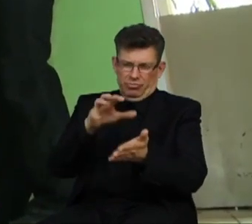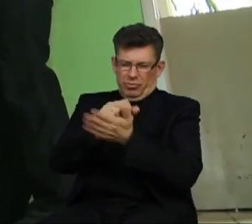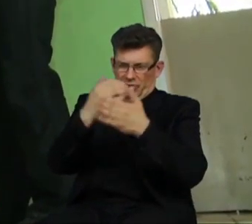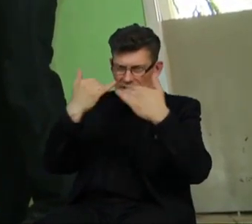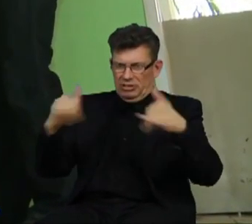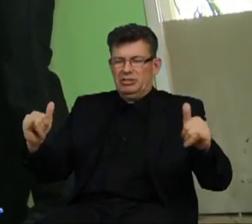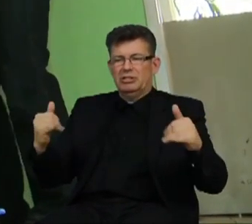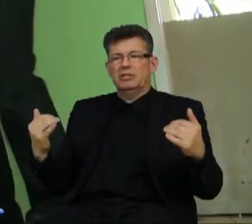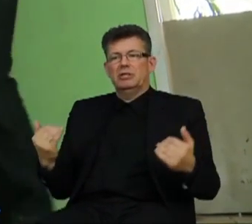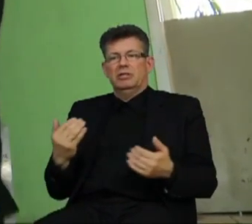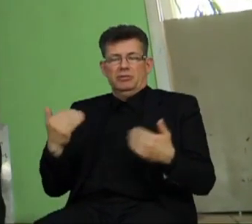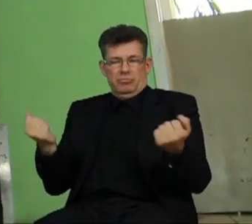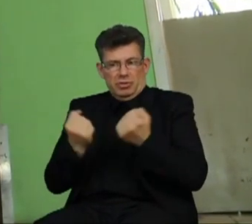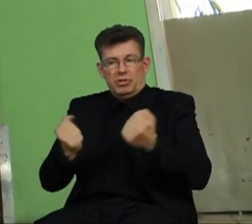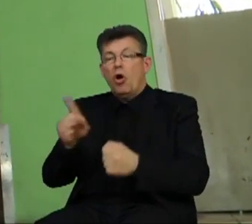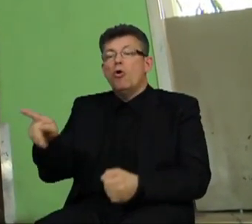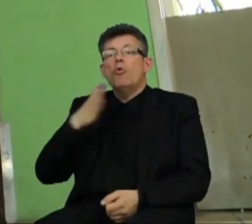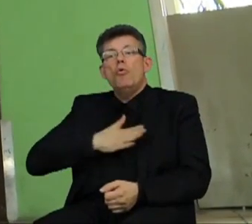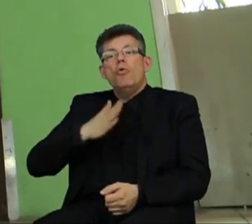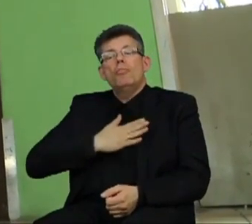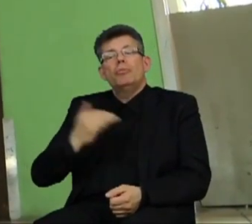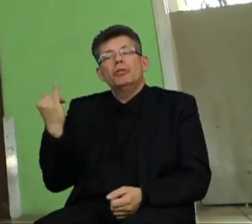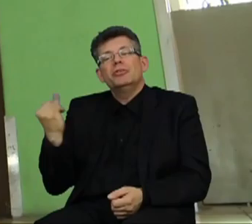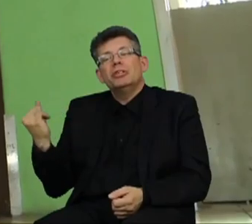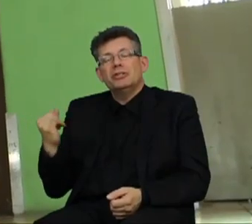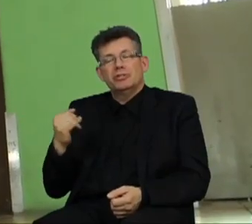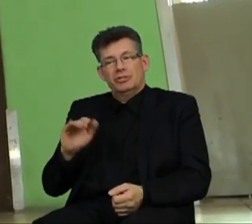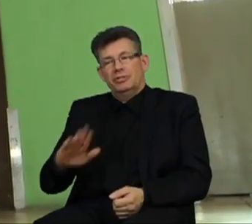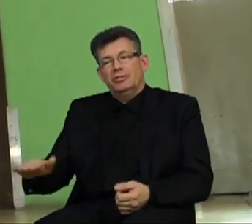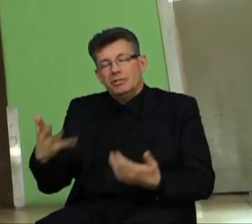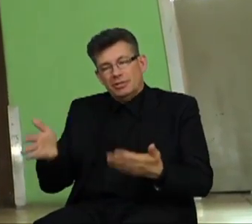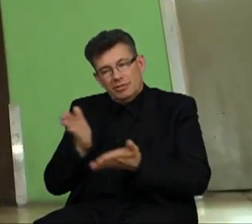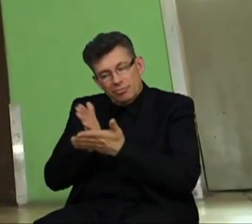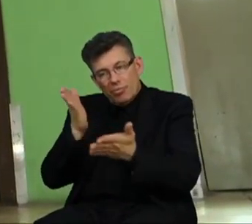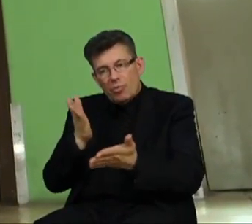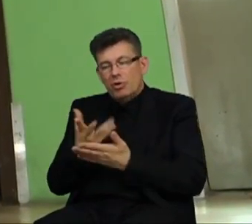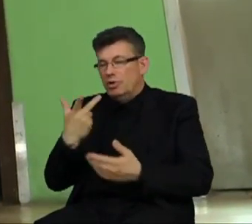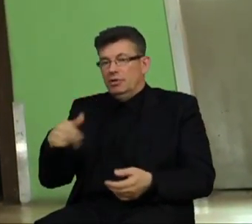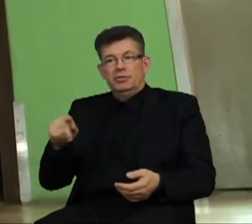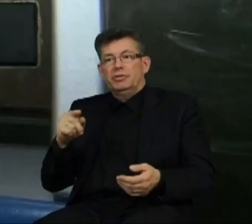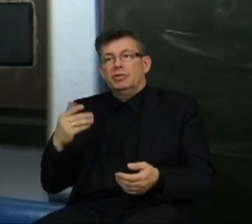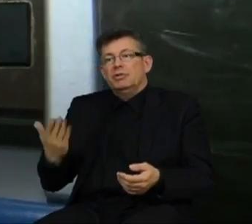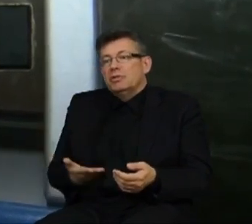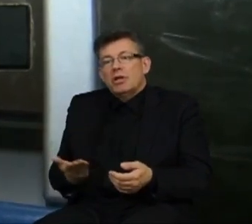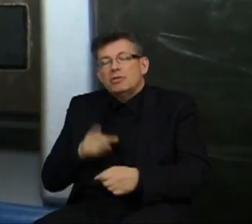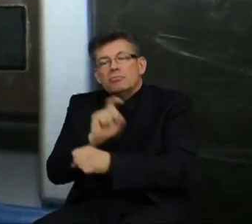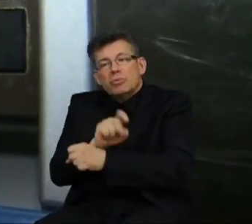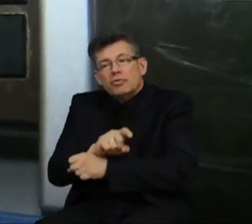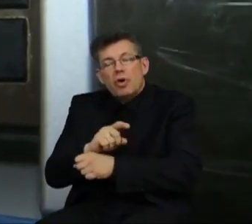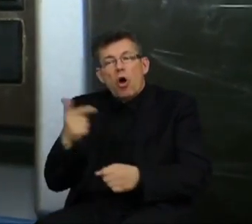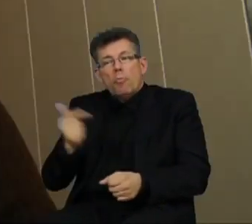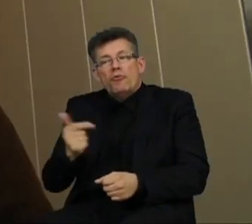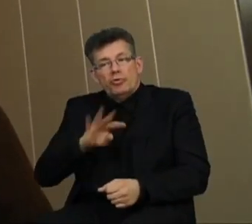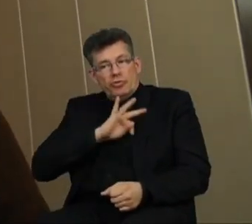innymi sprawami. Lubi dzieci, włącza się właśnie też i w takie prace, nie zaniedbując oczywiście swoich